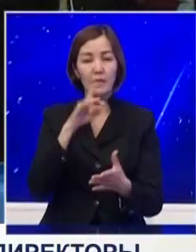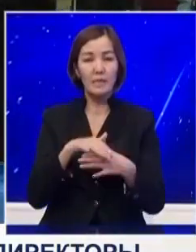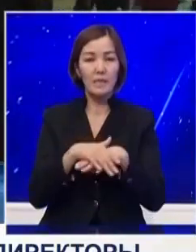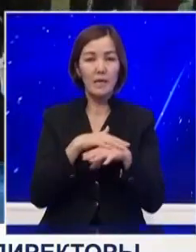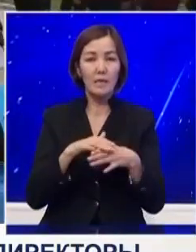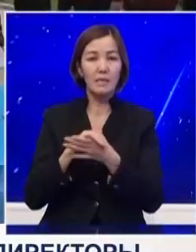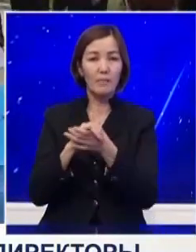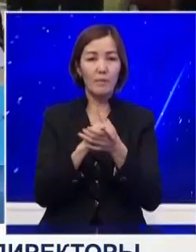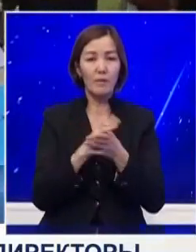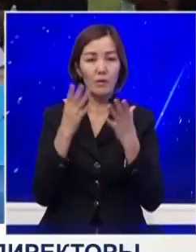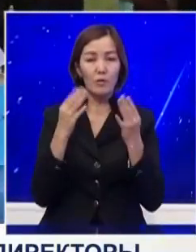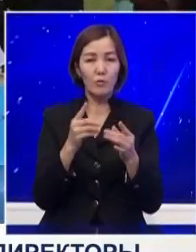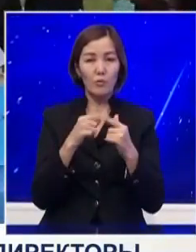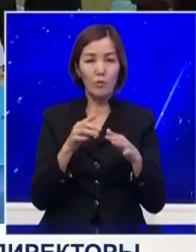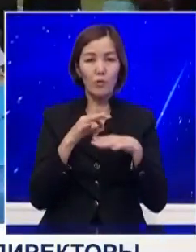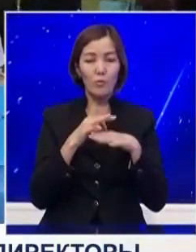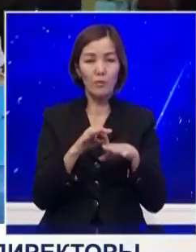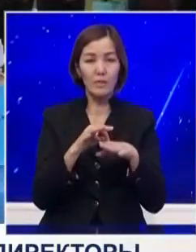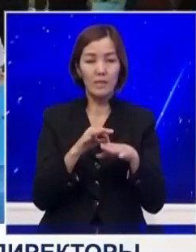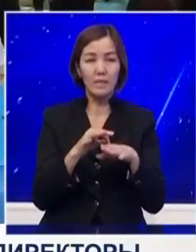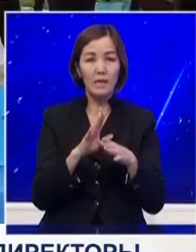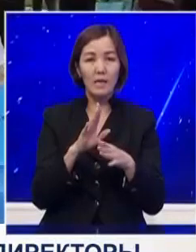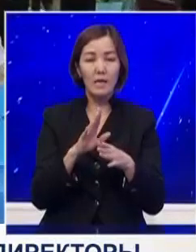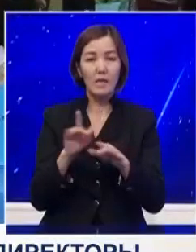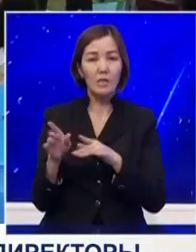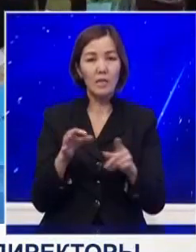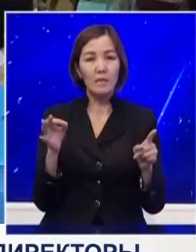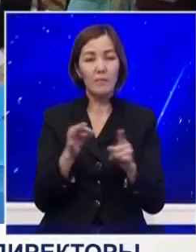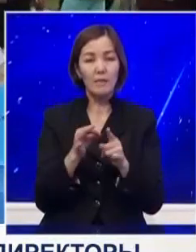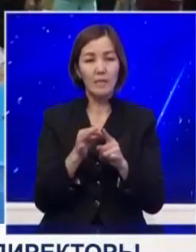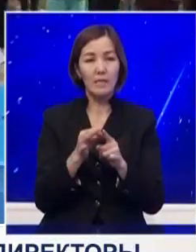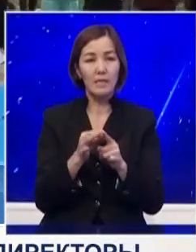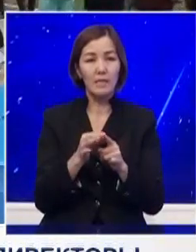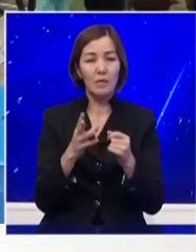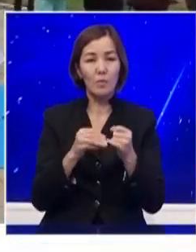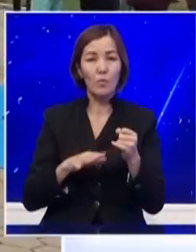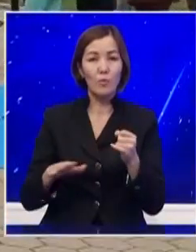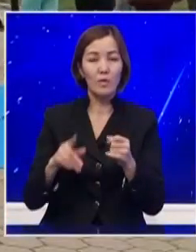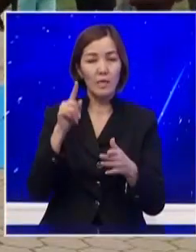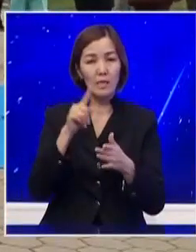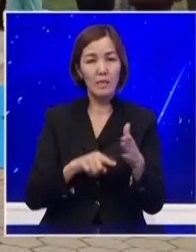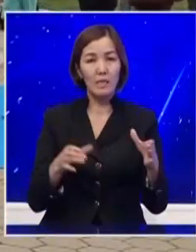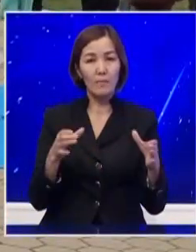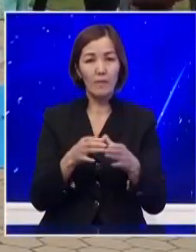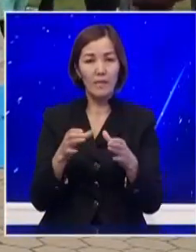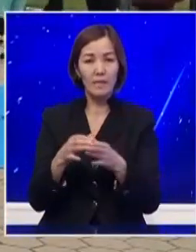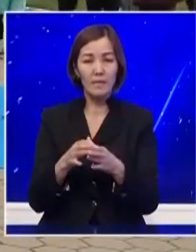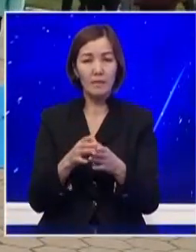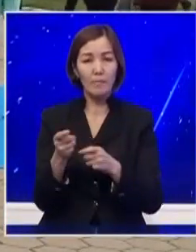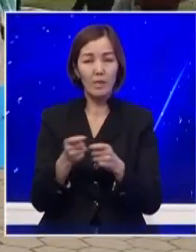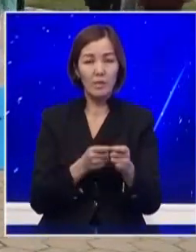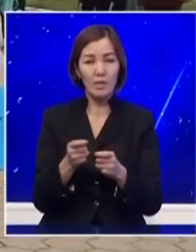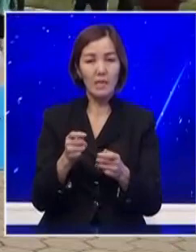күні мерекесіне орай ұйымдастырылып өткізілуде. Шараның мақсаты өңірдегі діни бірлестік өкілдерінің, діни бірлестік басшыларының